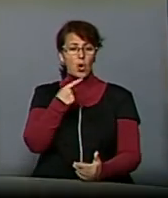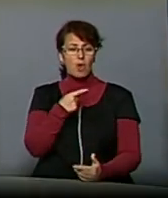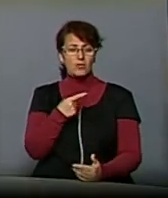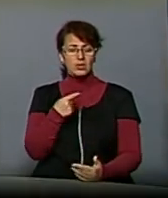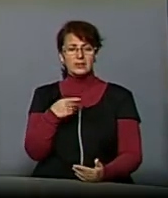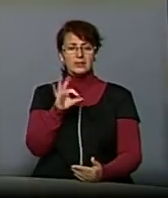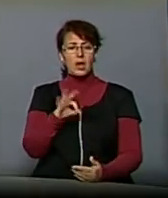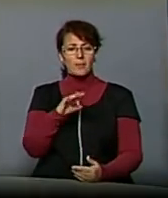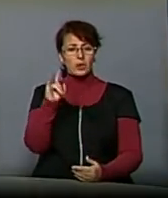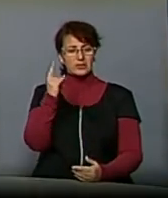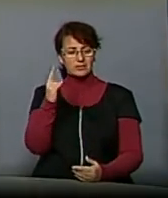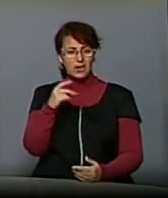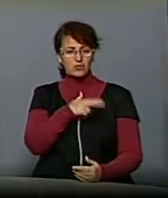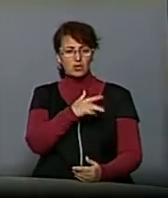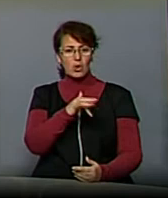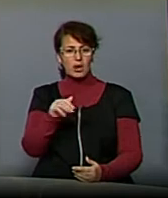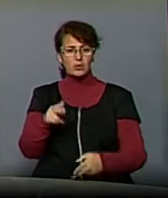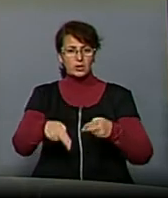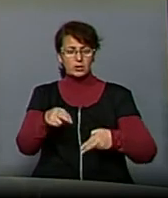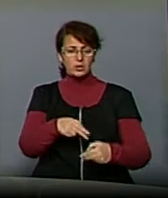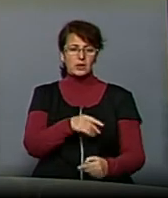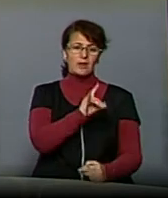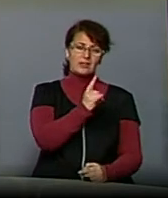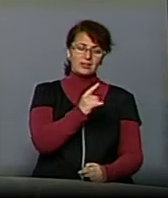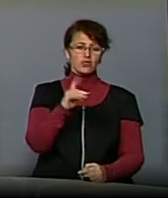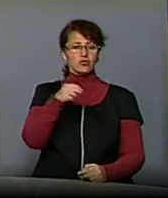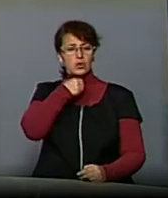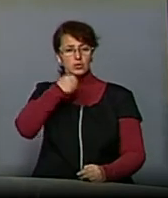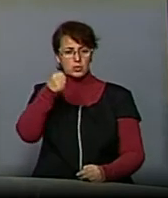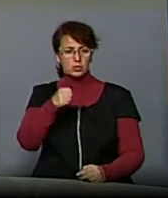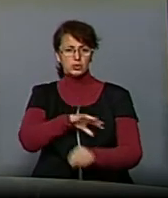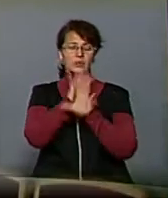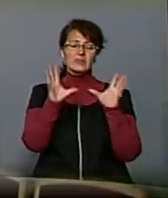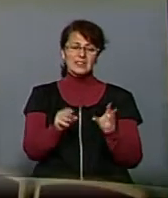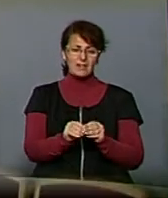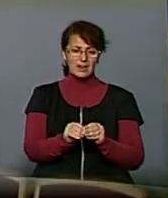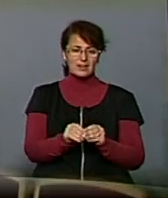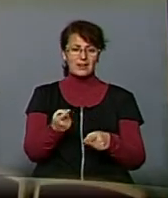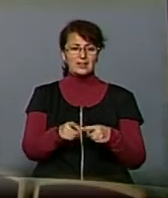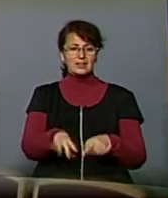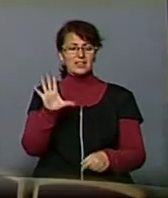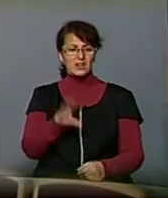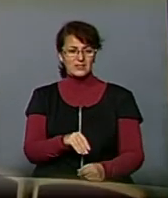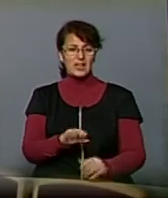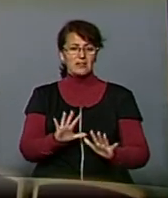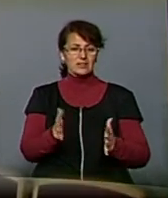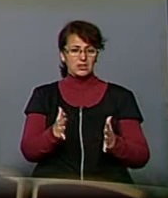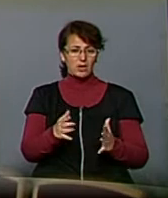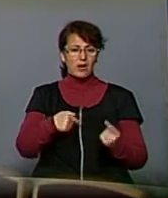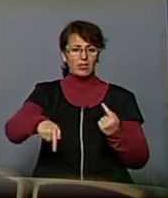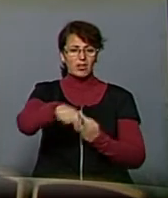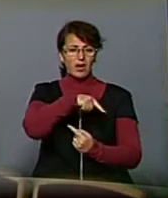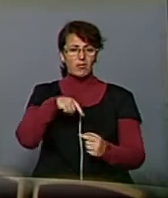дитячої кардіохірургії і дорослої кардіохірургії, взагалі ця вся ситуація